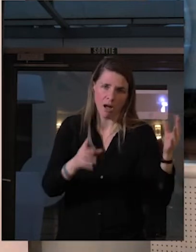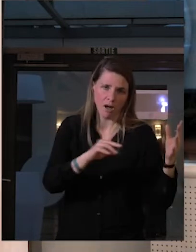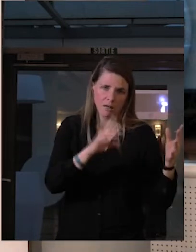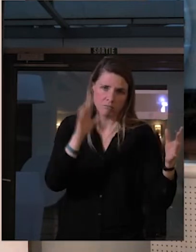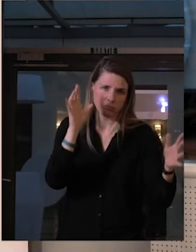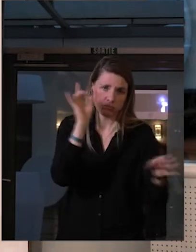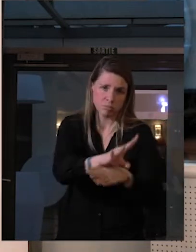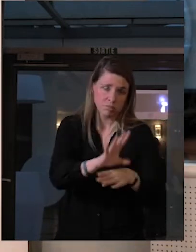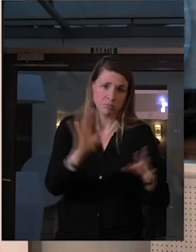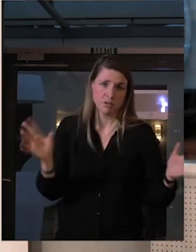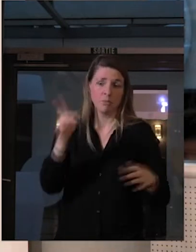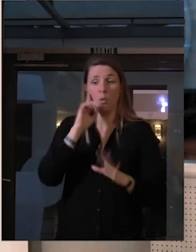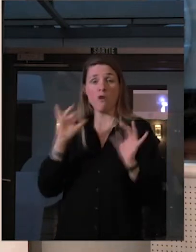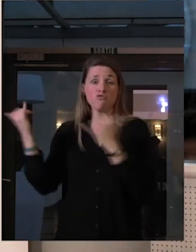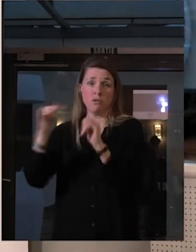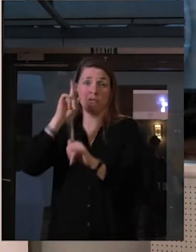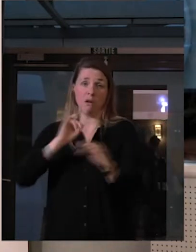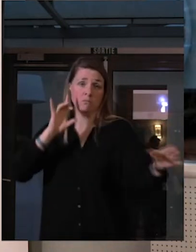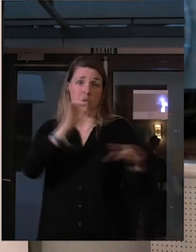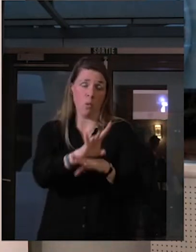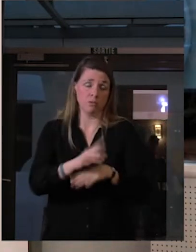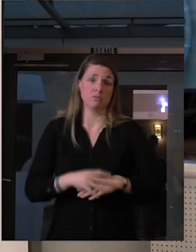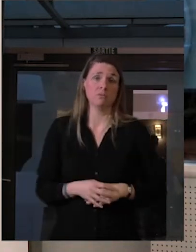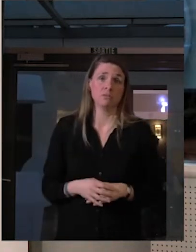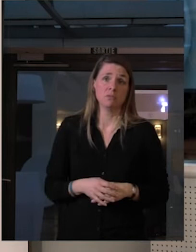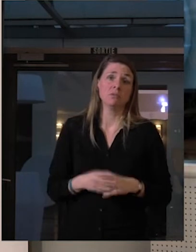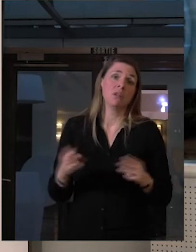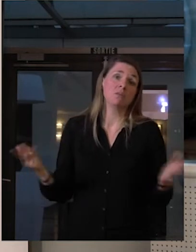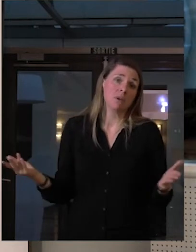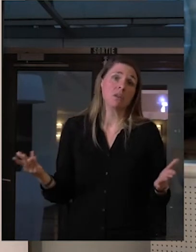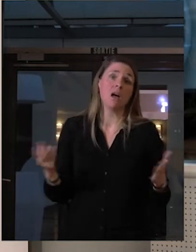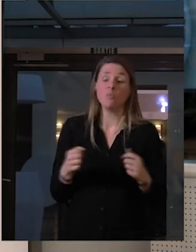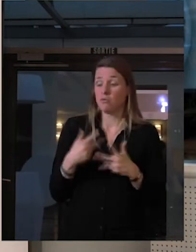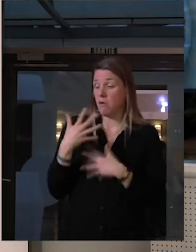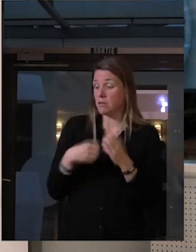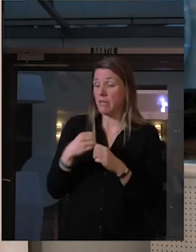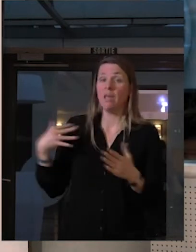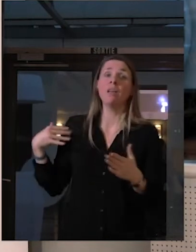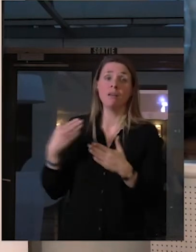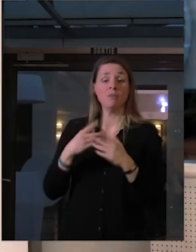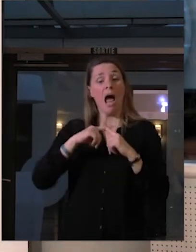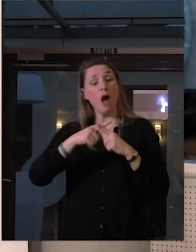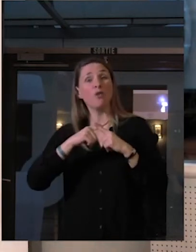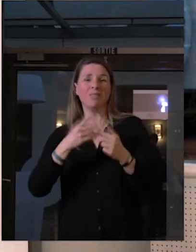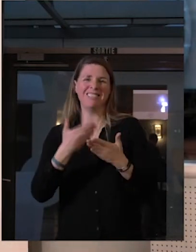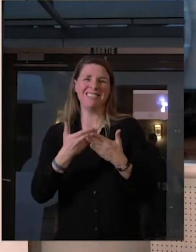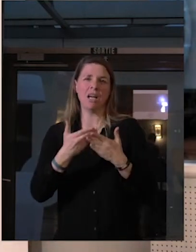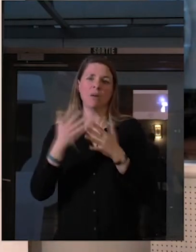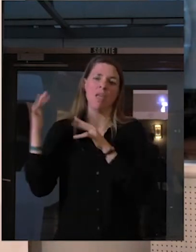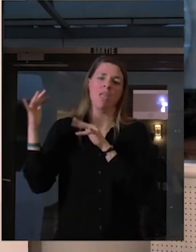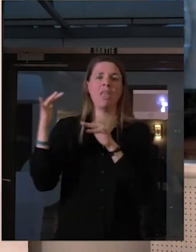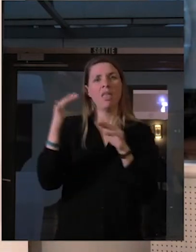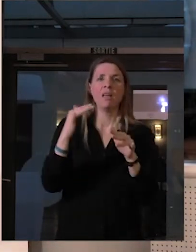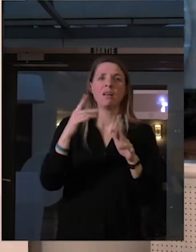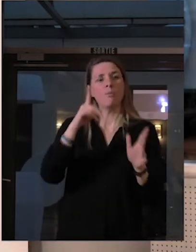parce que les joueuses étaient contre. Bien heureusement, c'est pas passé, mais voilà, il y a quelques années, c'était encore l'argument de on découvre